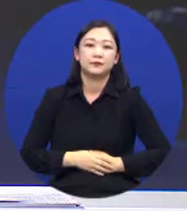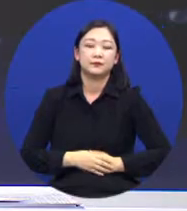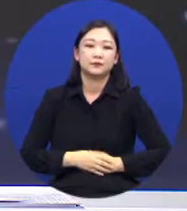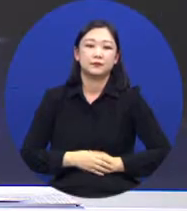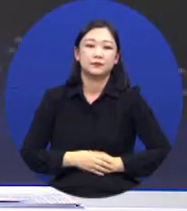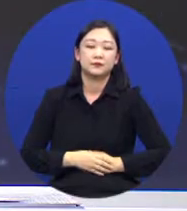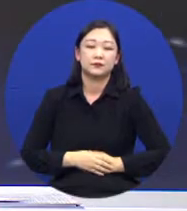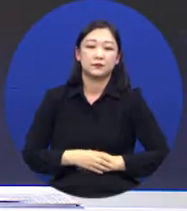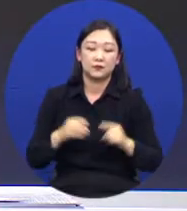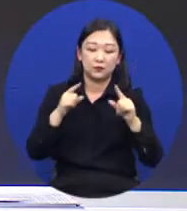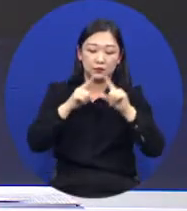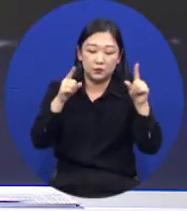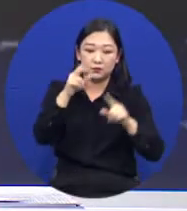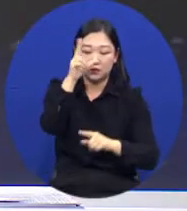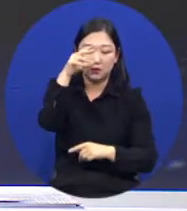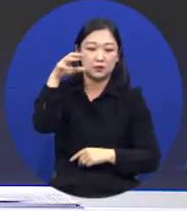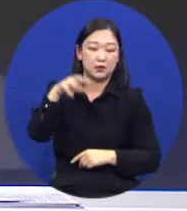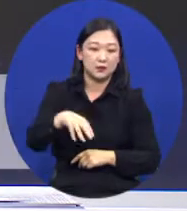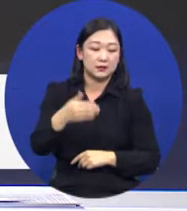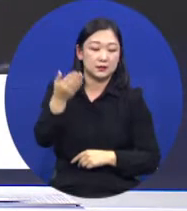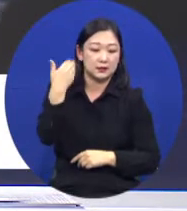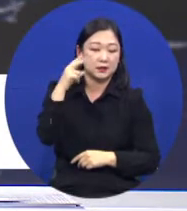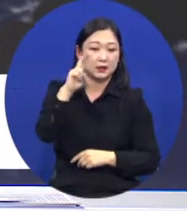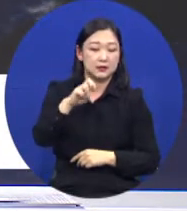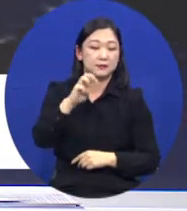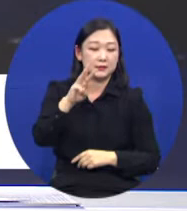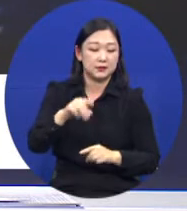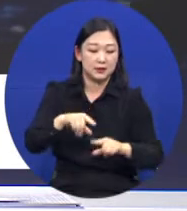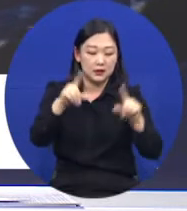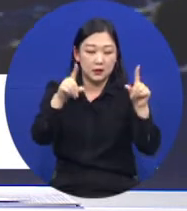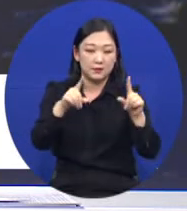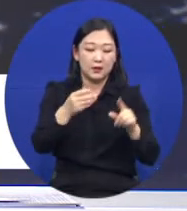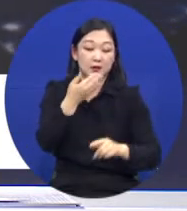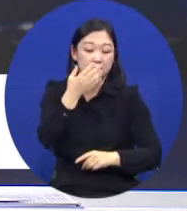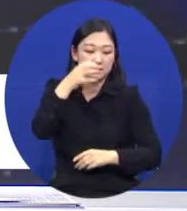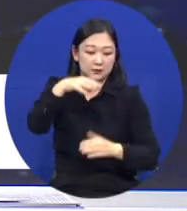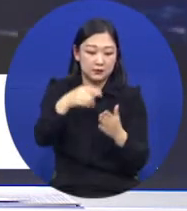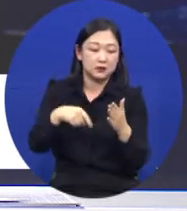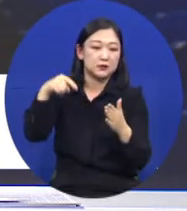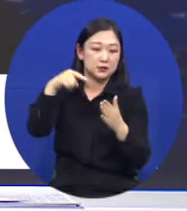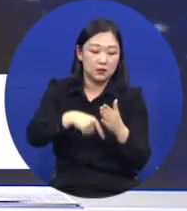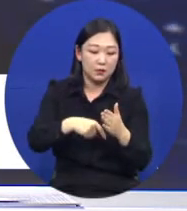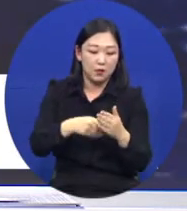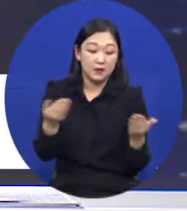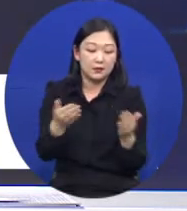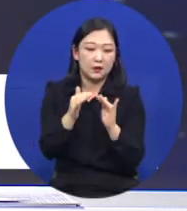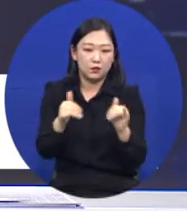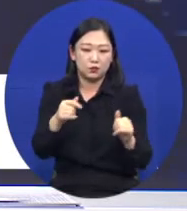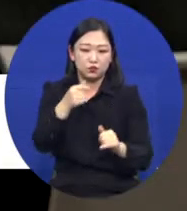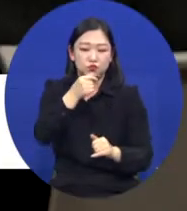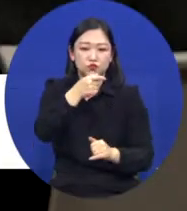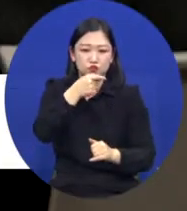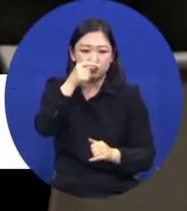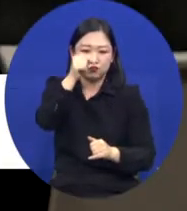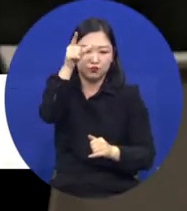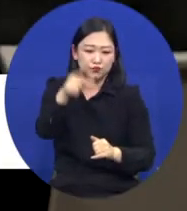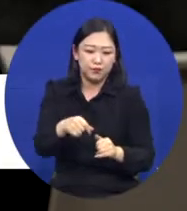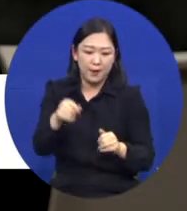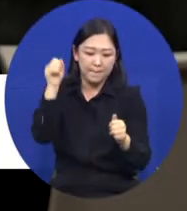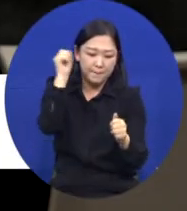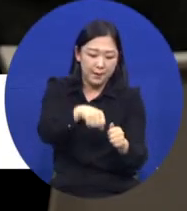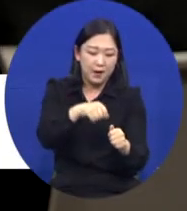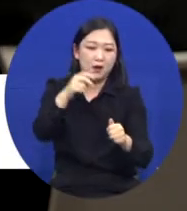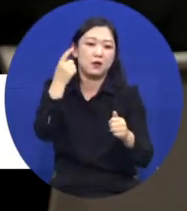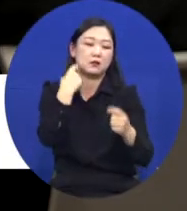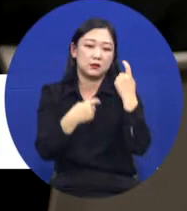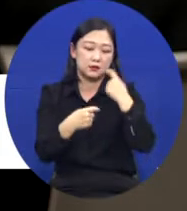제주 동부경찰서는 지난달 23일 제주 신의 한 음식점에서 동료에게 술병을 내리쳐 다치게 한 혐의로